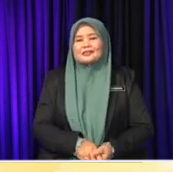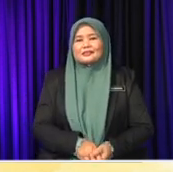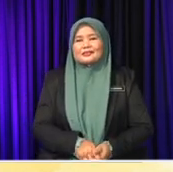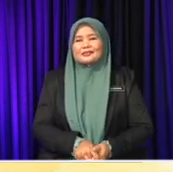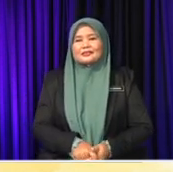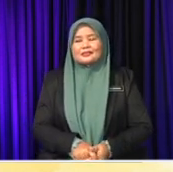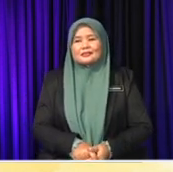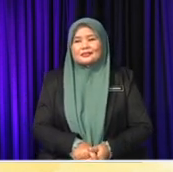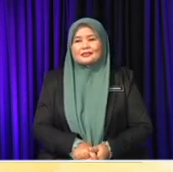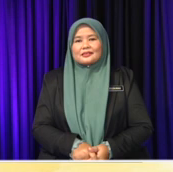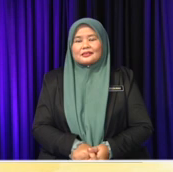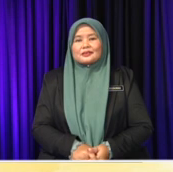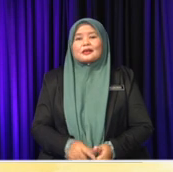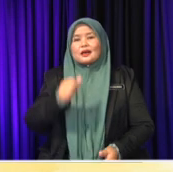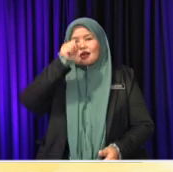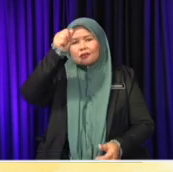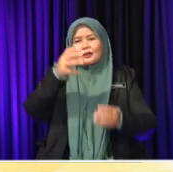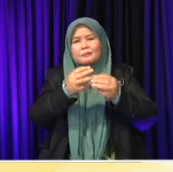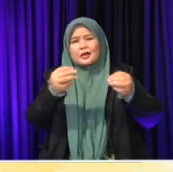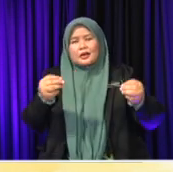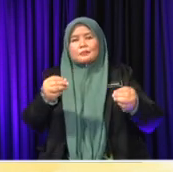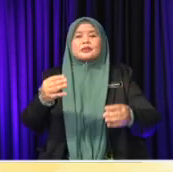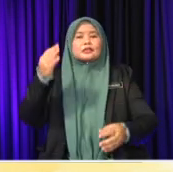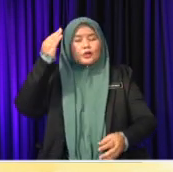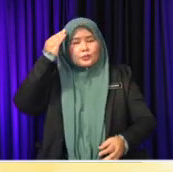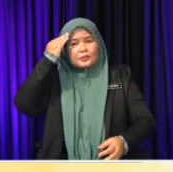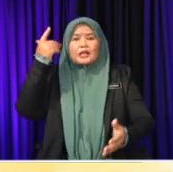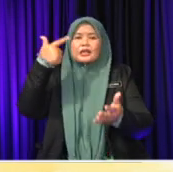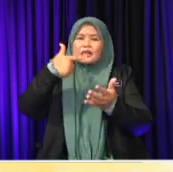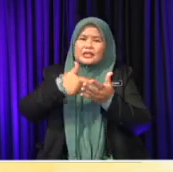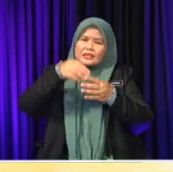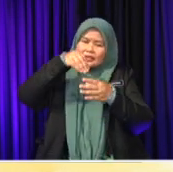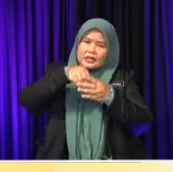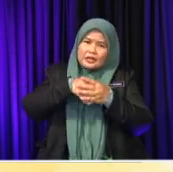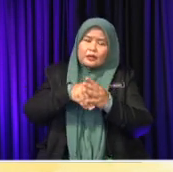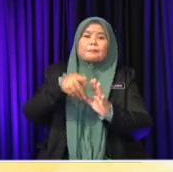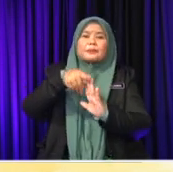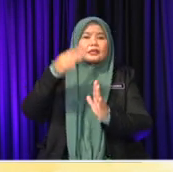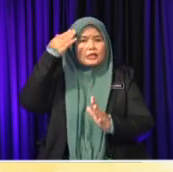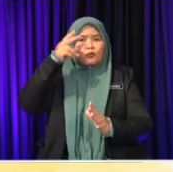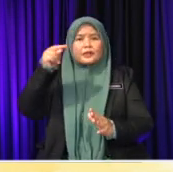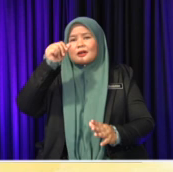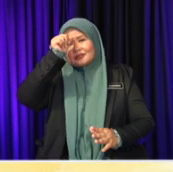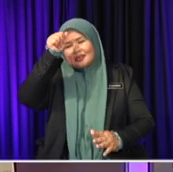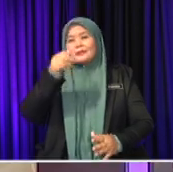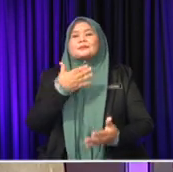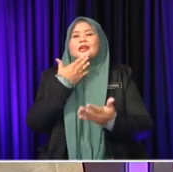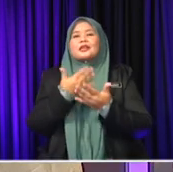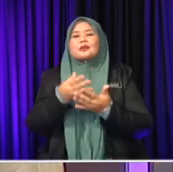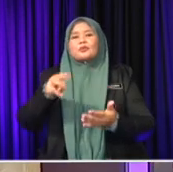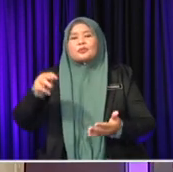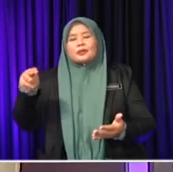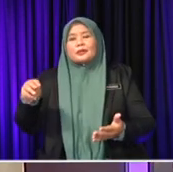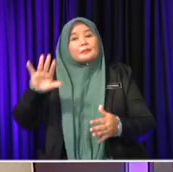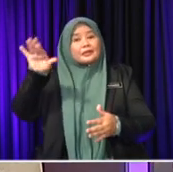Alimun Khabir Allah Maha Mengetahui lagi dalam Pengetahuan Allah Baiklah murid-murid